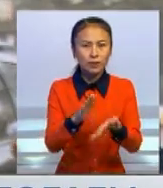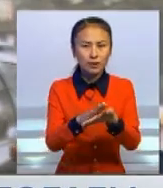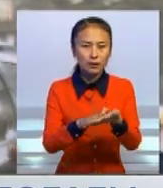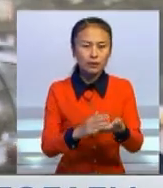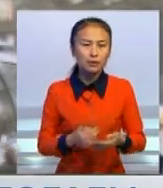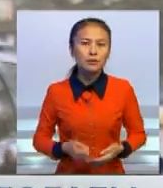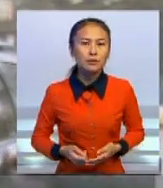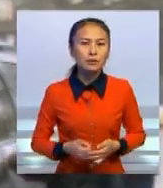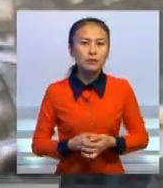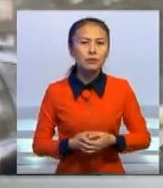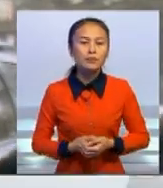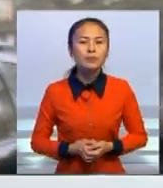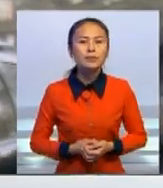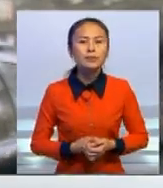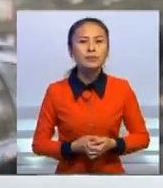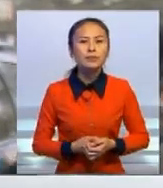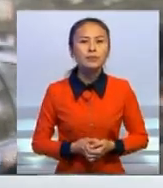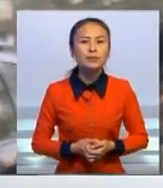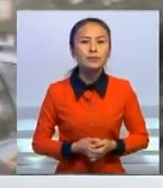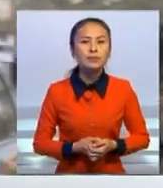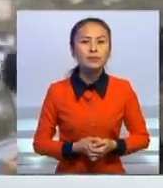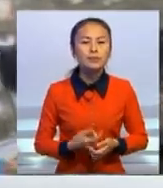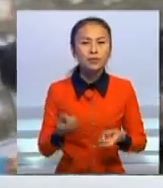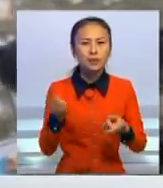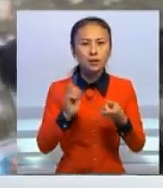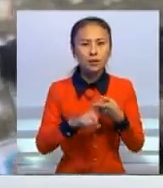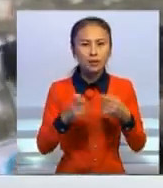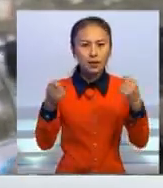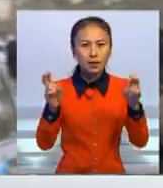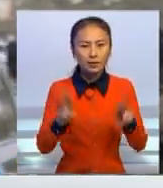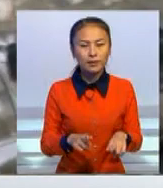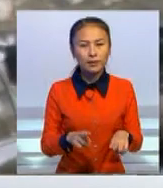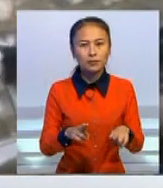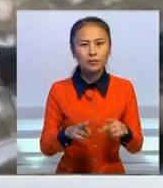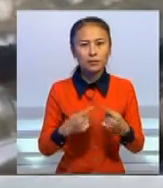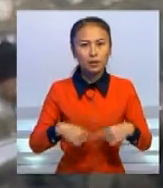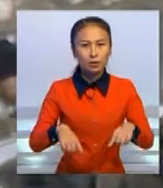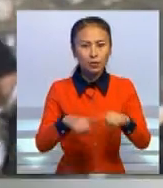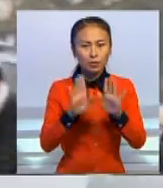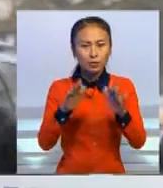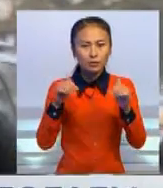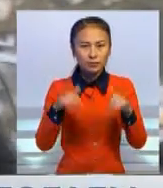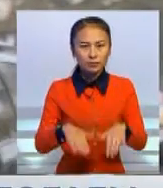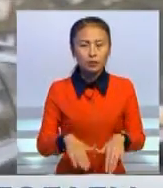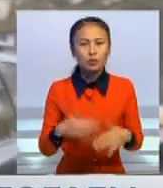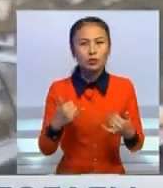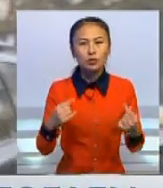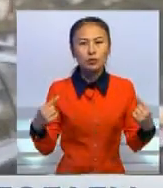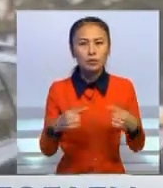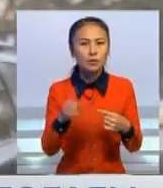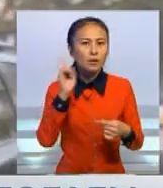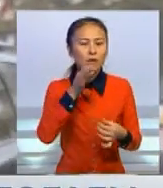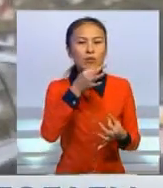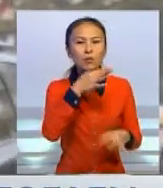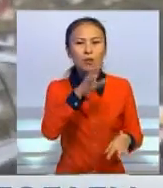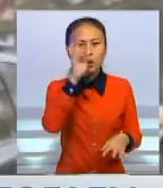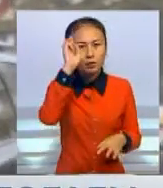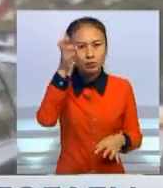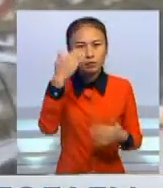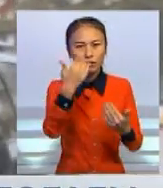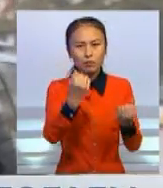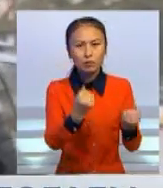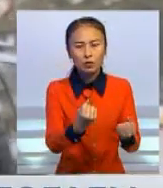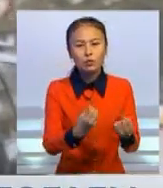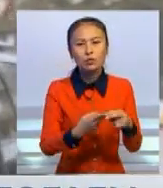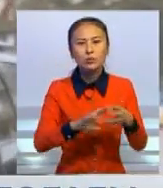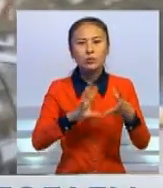бұзушылыққа жол берген қызметкерлерге қатысты арнайы шаралар қабылданатын болады. Өйткені кез келген мемлекеттік мүлік тек